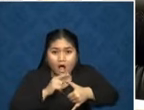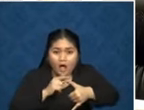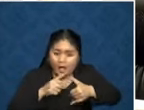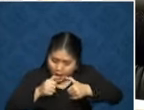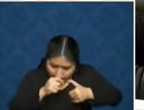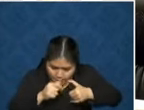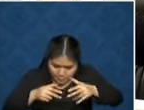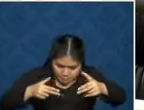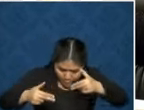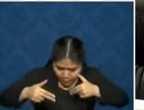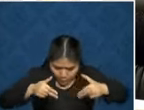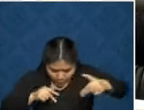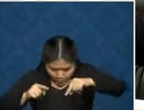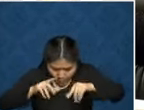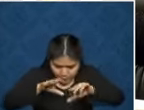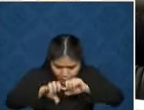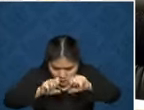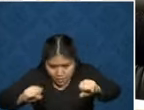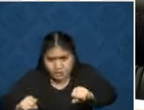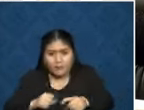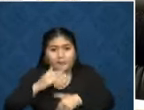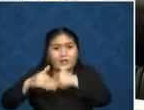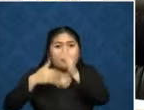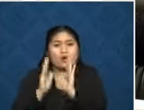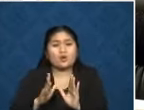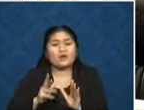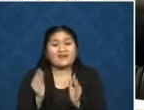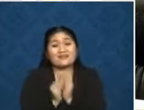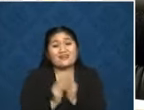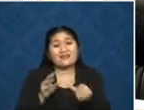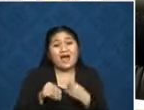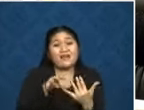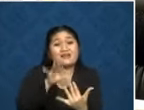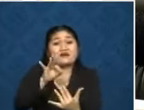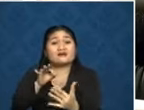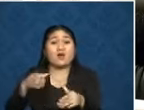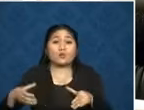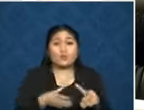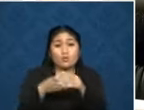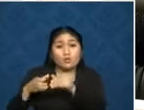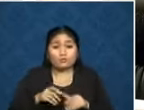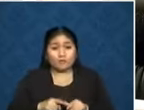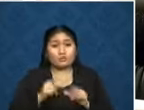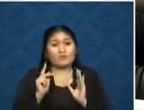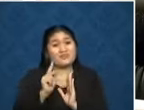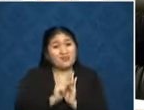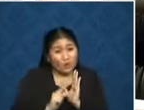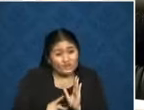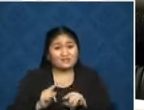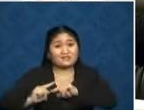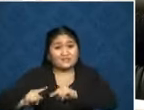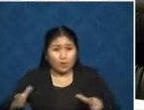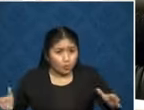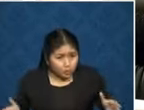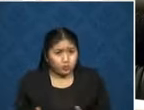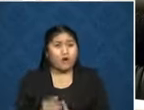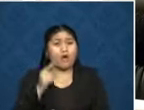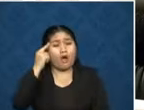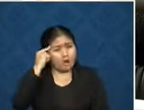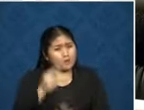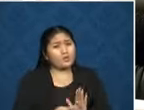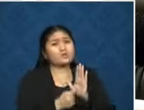ชวลเข้ามาจับพัฒนาผู้เล่นขึ้นมาให้คะแนนและคัดเลือกทีมแบบนี้ครับเราควรจะมีกติการ่วมกันหรือไม่อย่างไรนี่ยกตัวอย่างให้เห็นภาพ